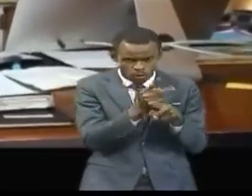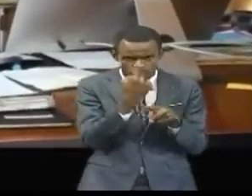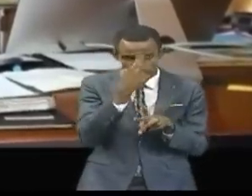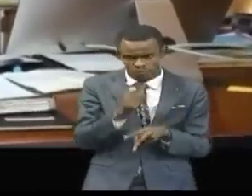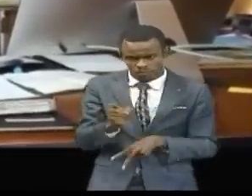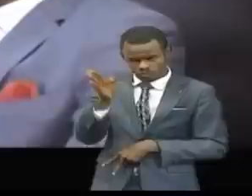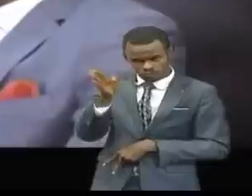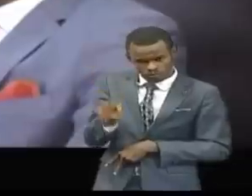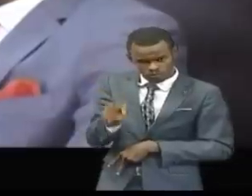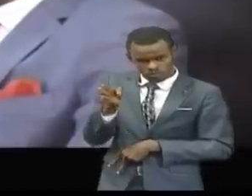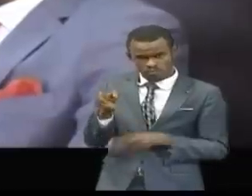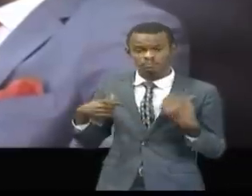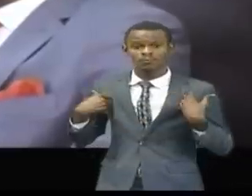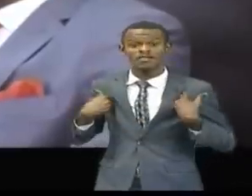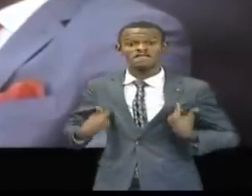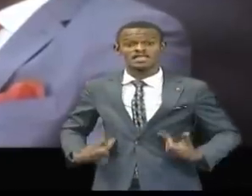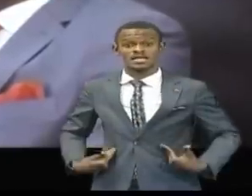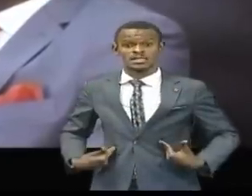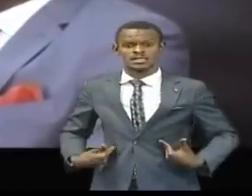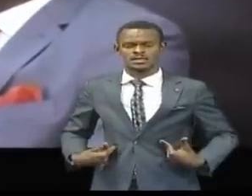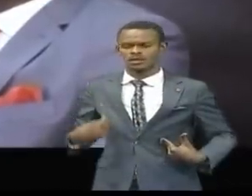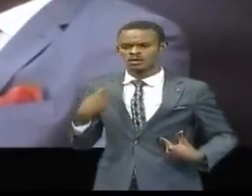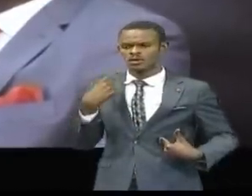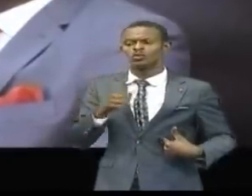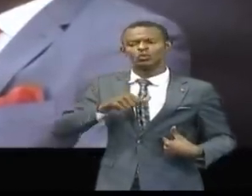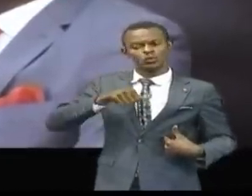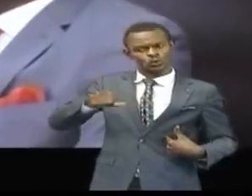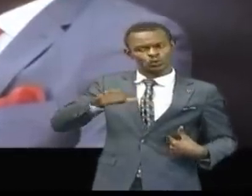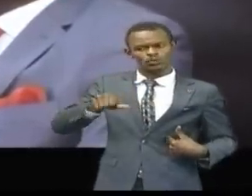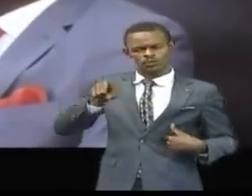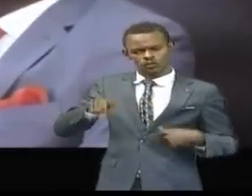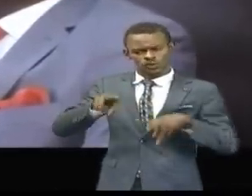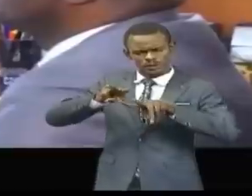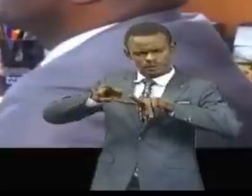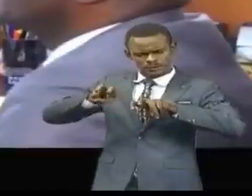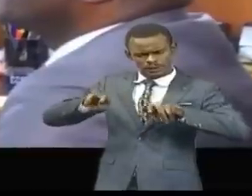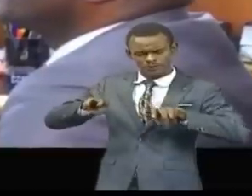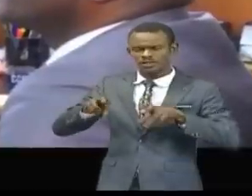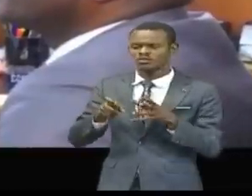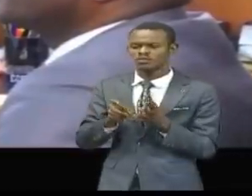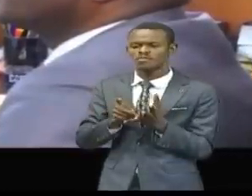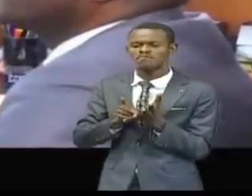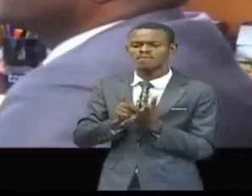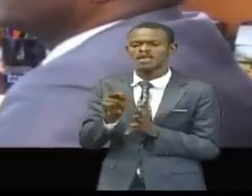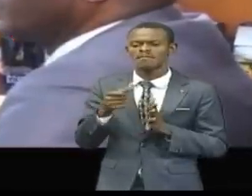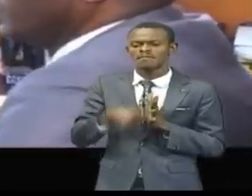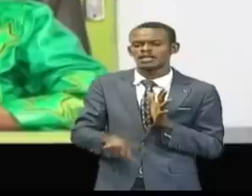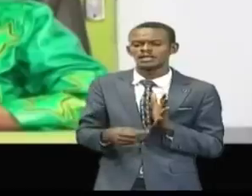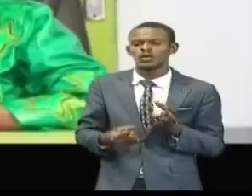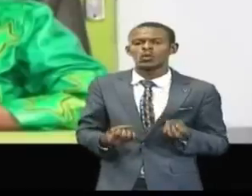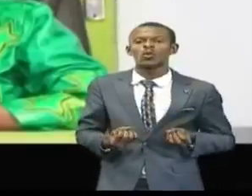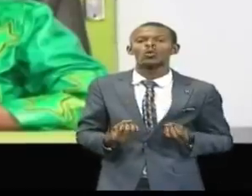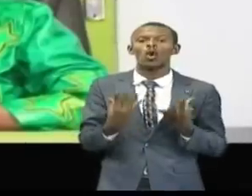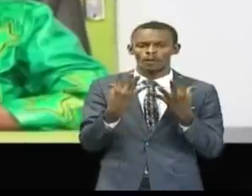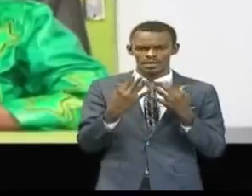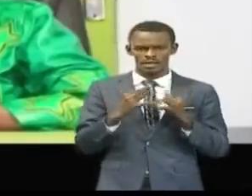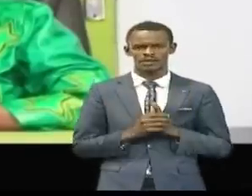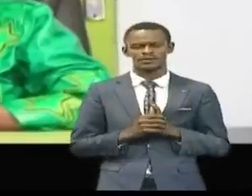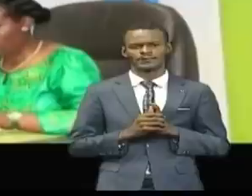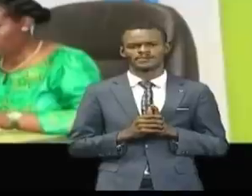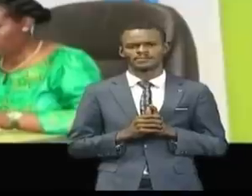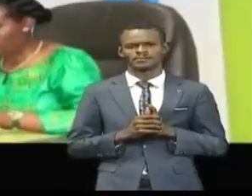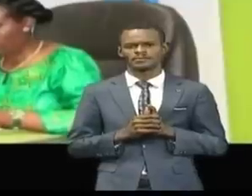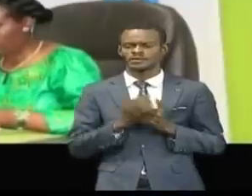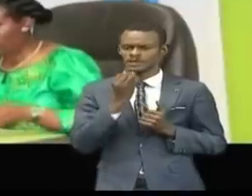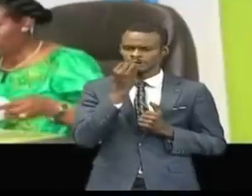une vérification de la situation fiscale personnelle d'ensemble. Pour ce qui est des modalités de